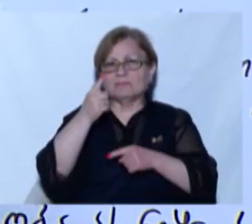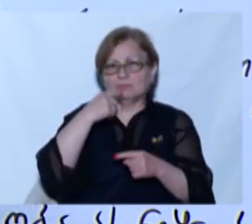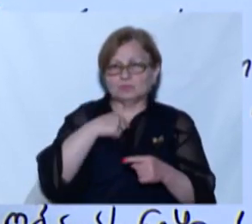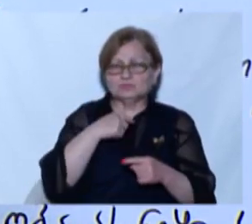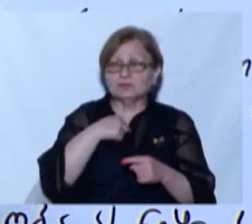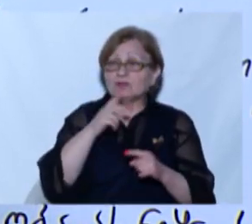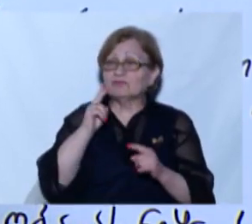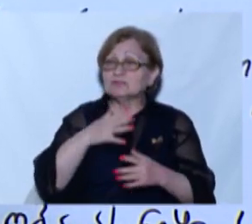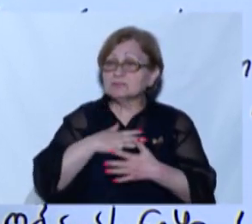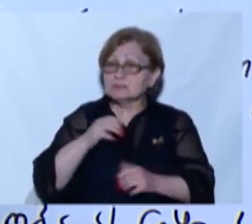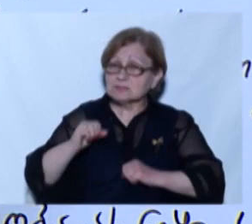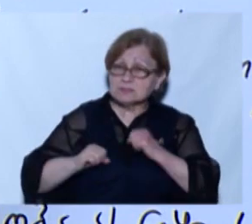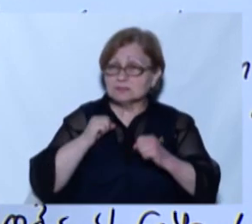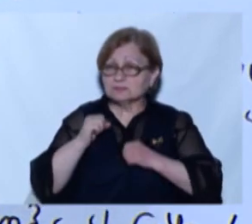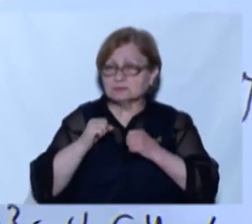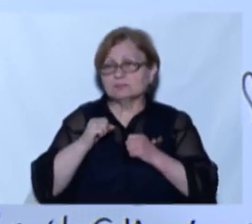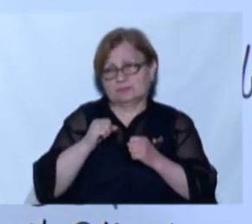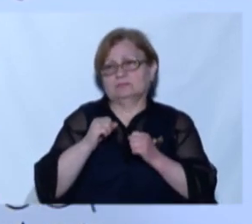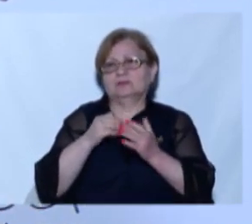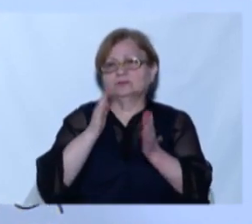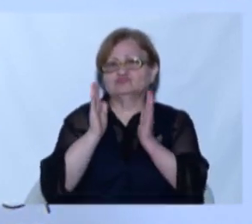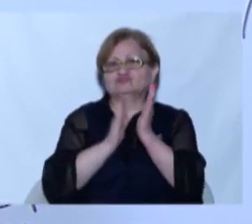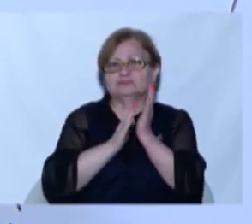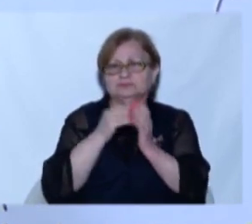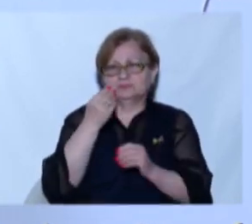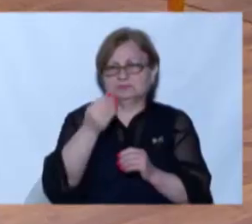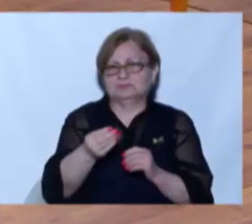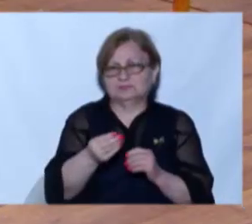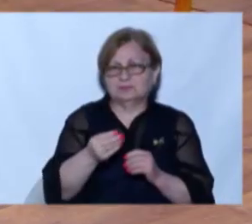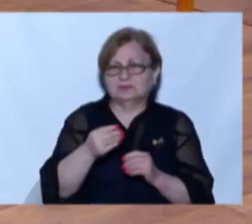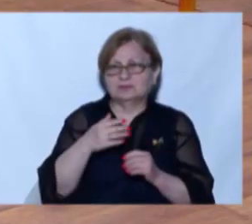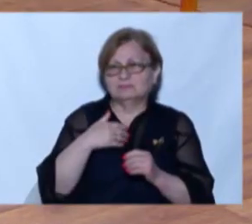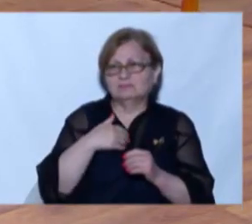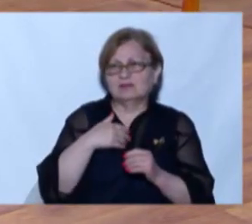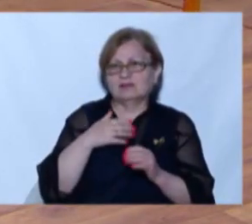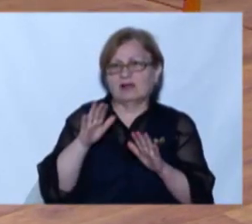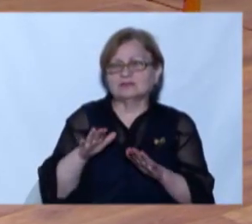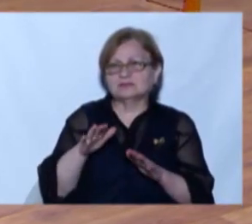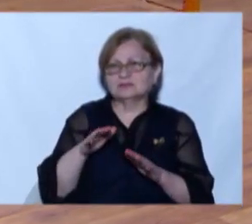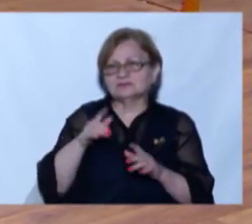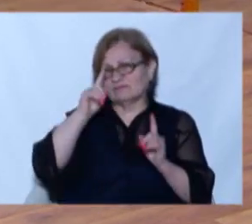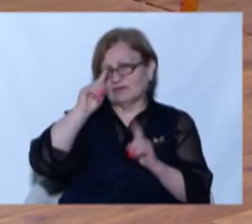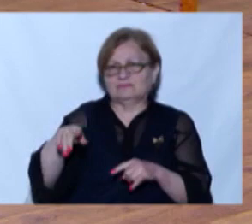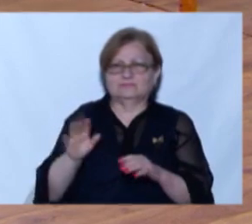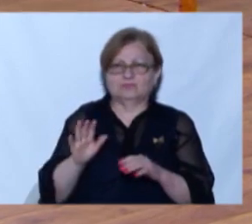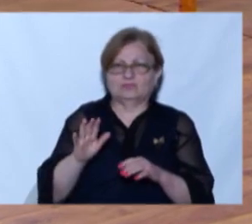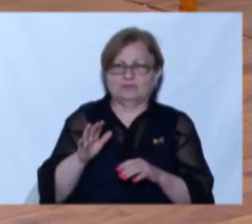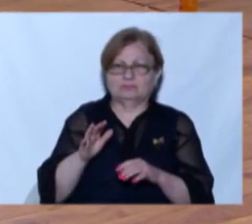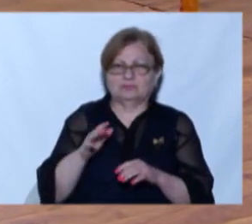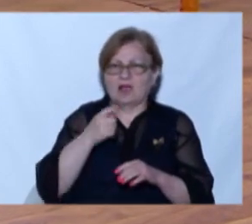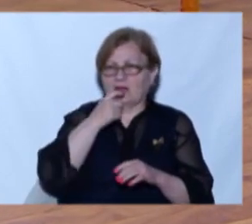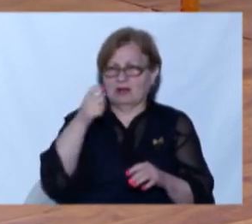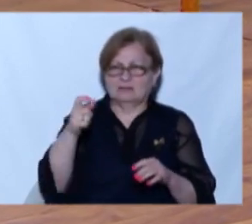არ დარჩები მეთქი. არ მეთმობა იქაურობა. და ნუ ეს დასასრული